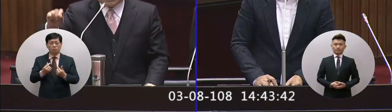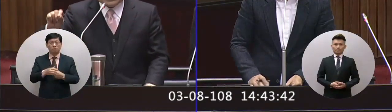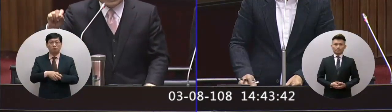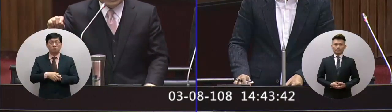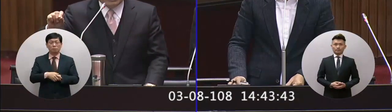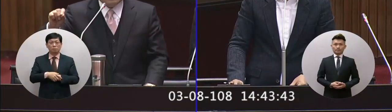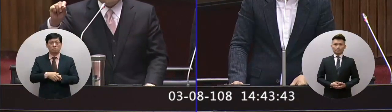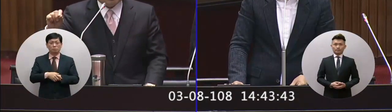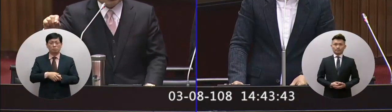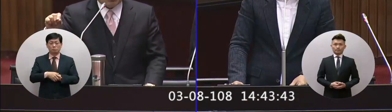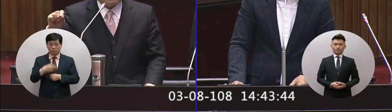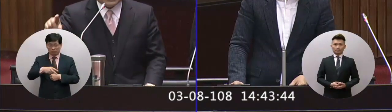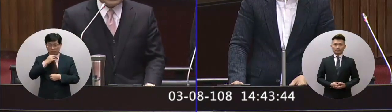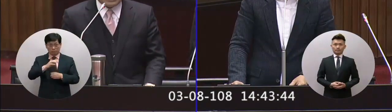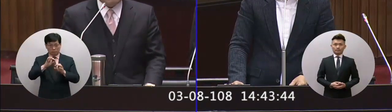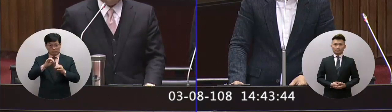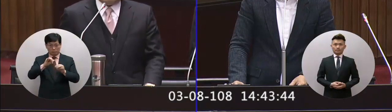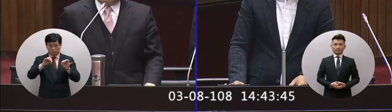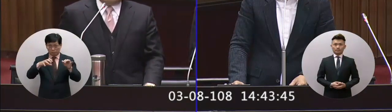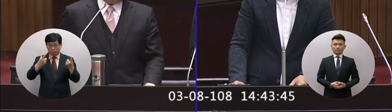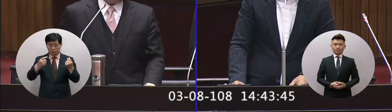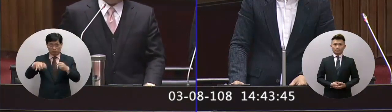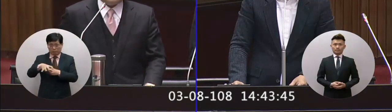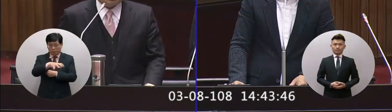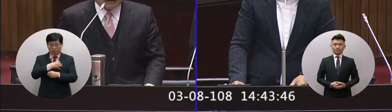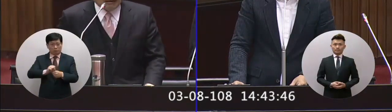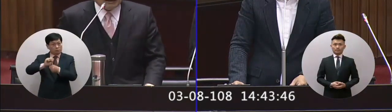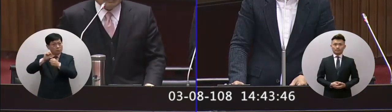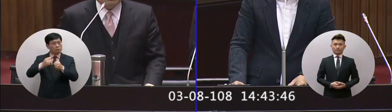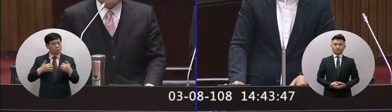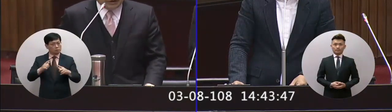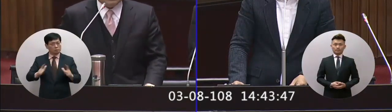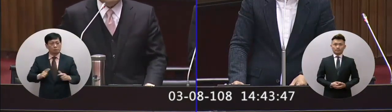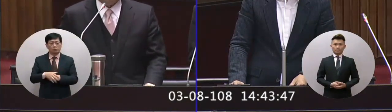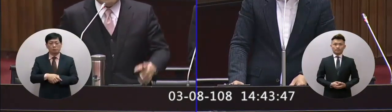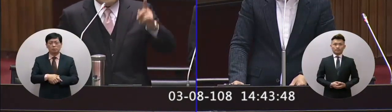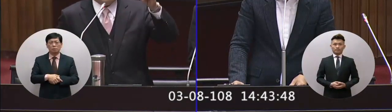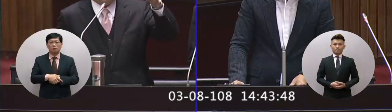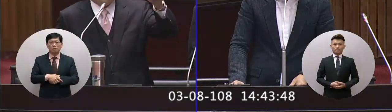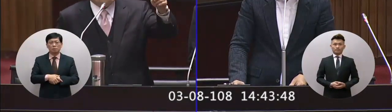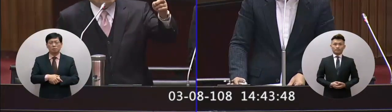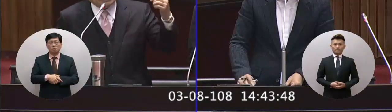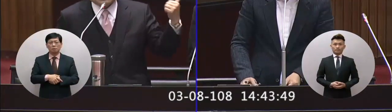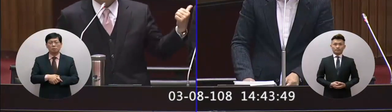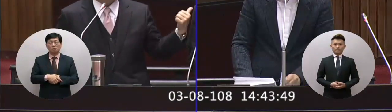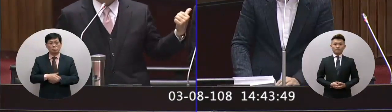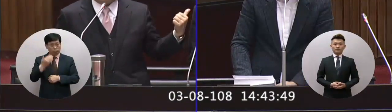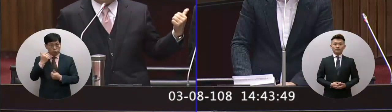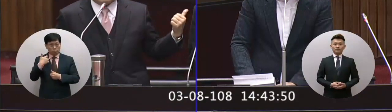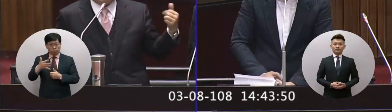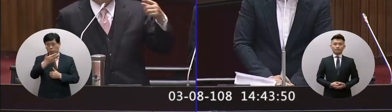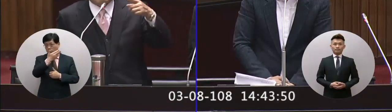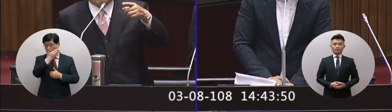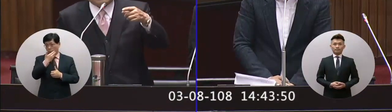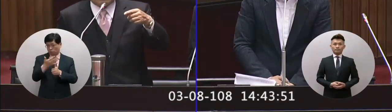對發生的出所政家這個問題就大掉了所以我如果是水